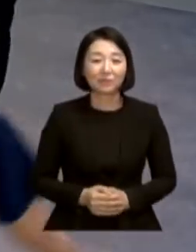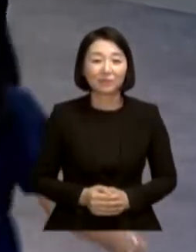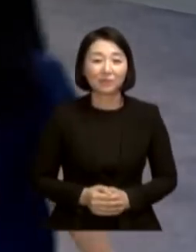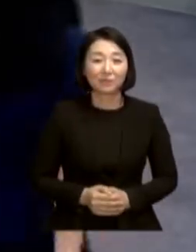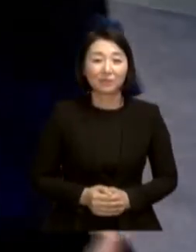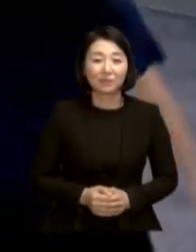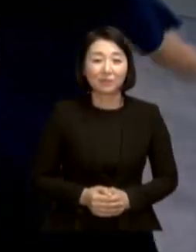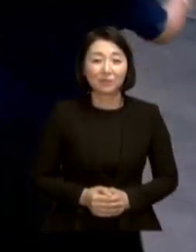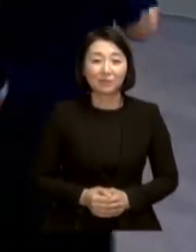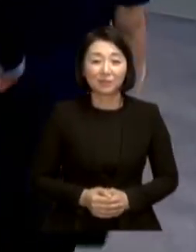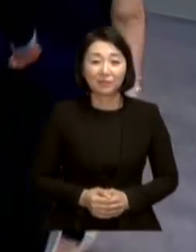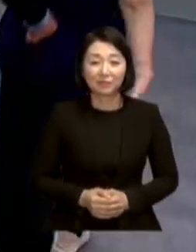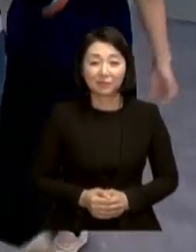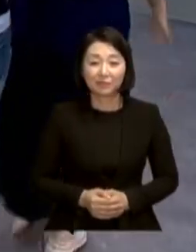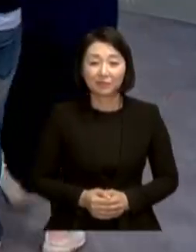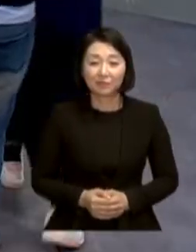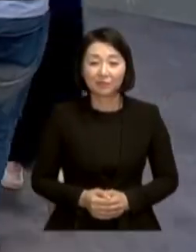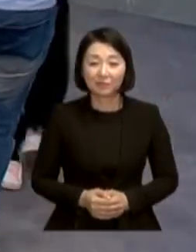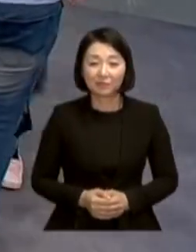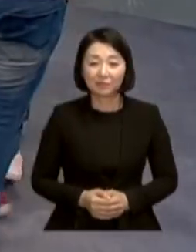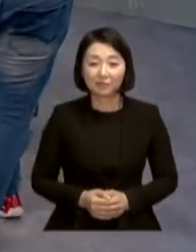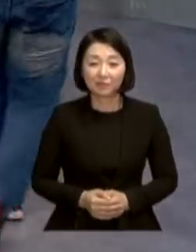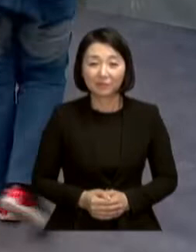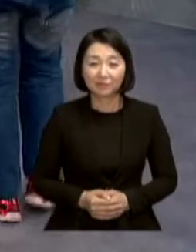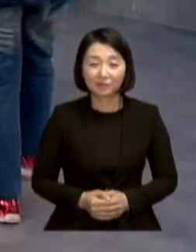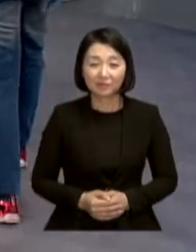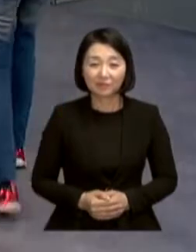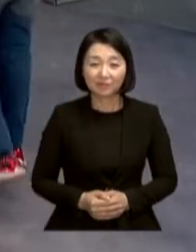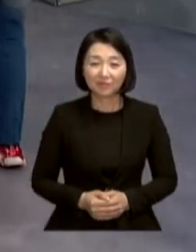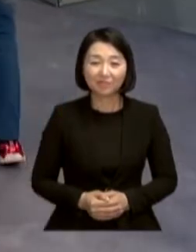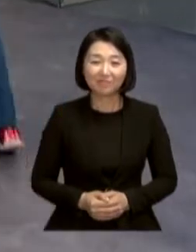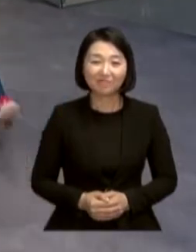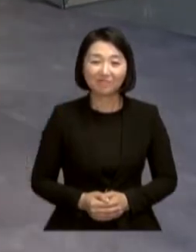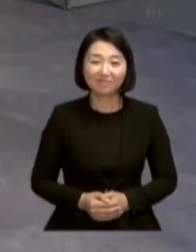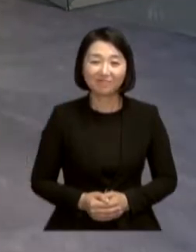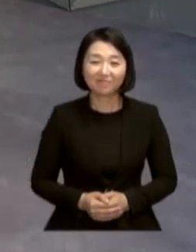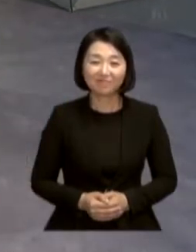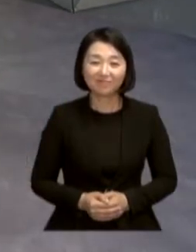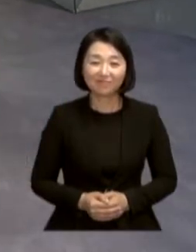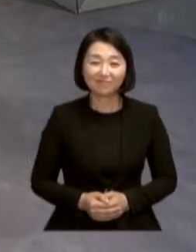네. 아이고, 쌤, 예나, 누리.